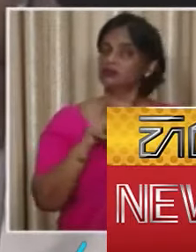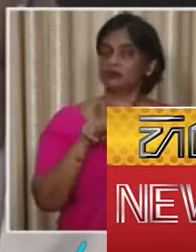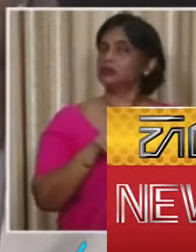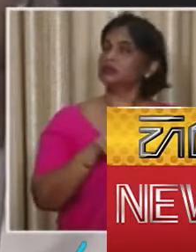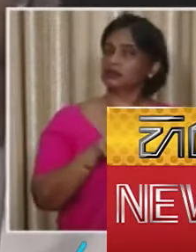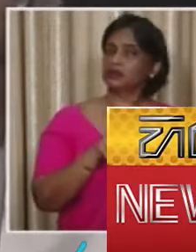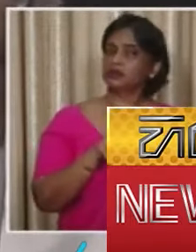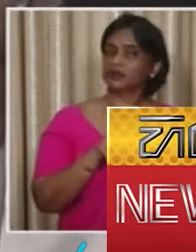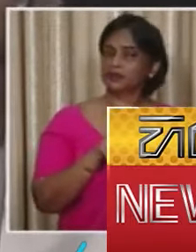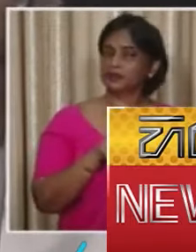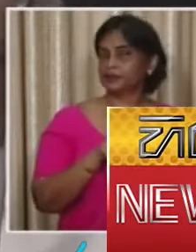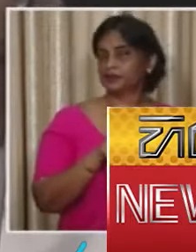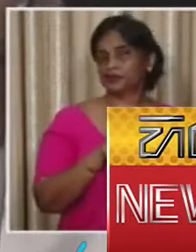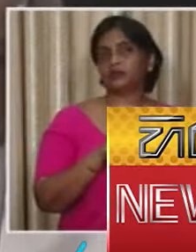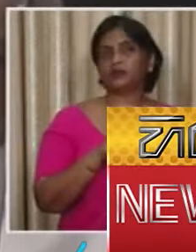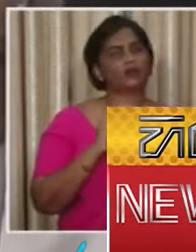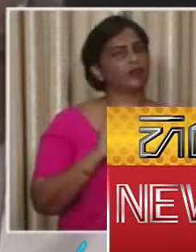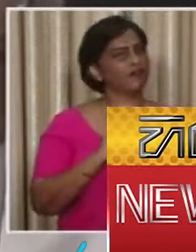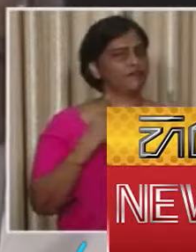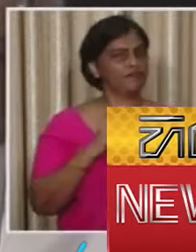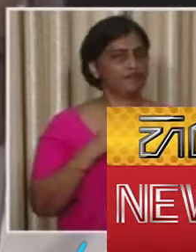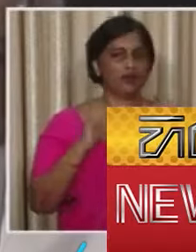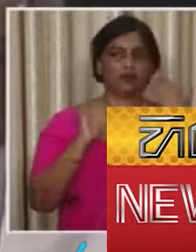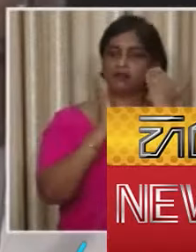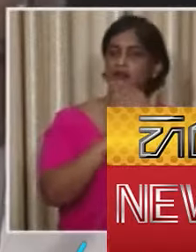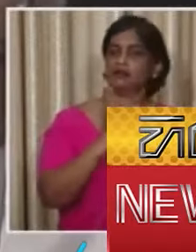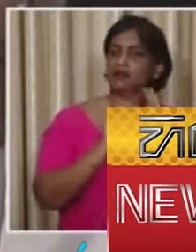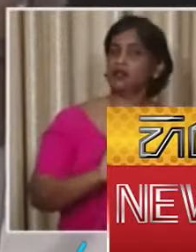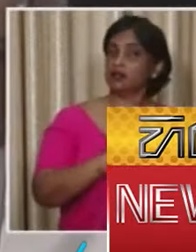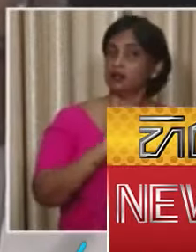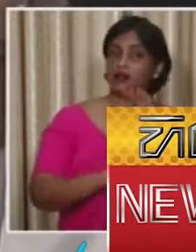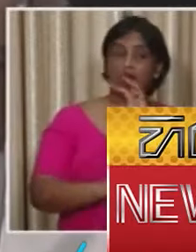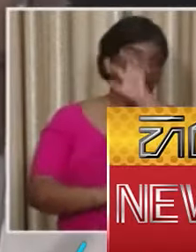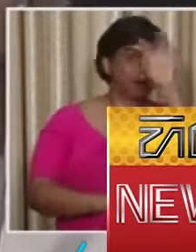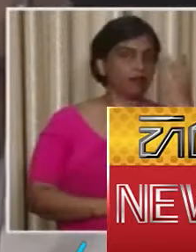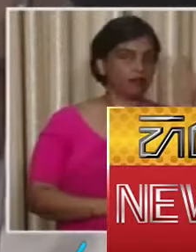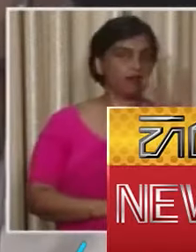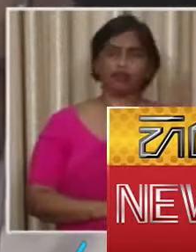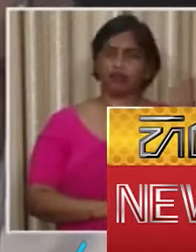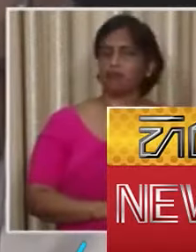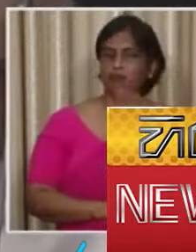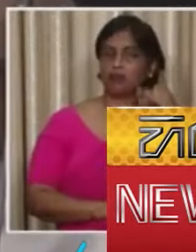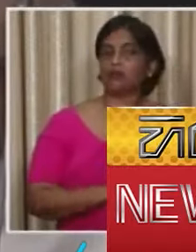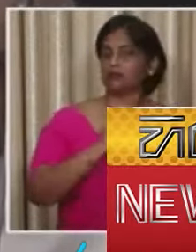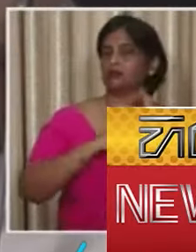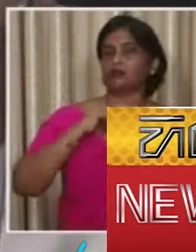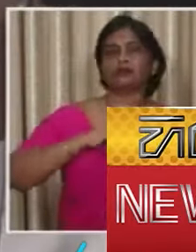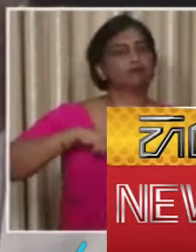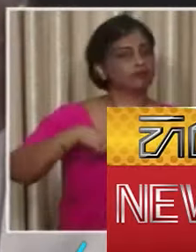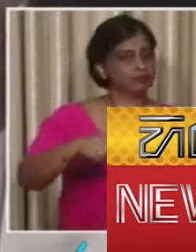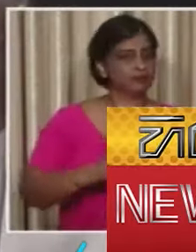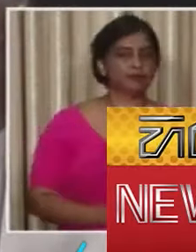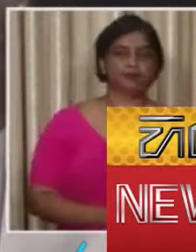එකඟ අපිට වෙනස් වෙනත් කාරණා තිබිලා අපේ රටවල් දෙකටම පුළුවන් වෙලා තියෙනවා මේ වැඩ කටයුත්ත කරගෙන